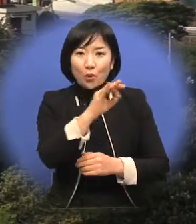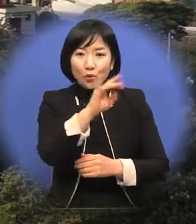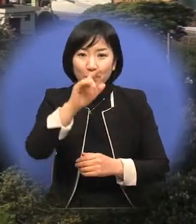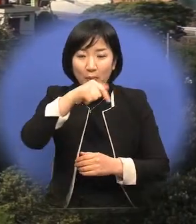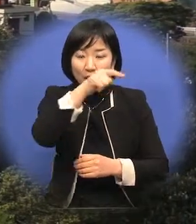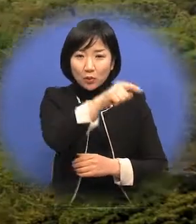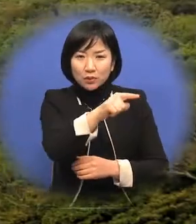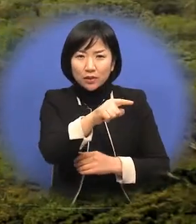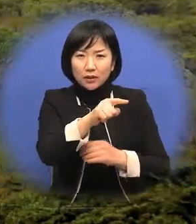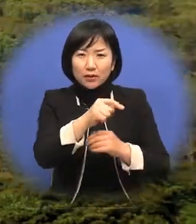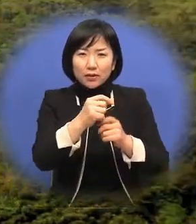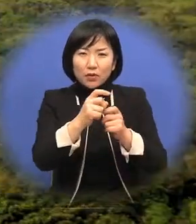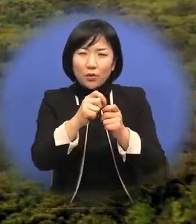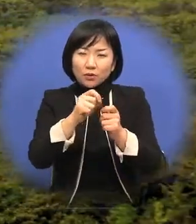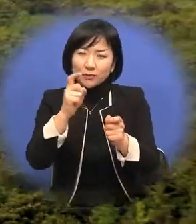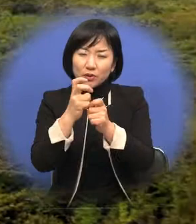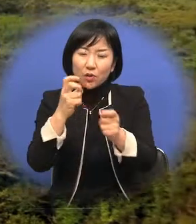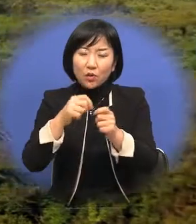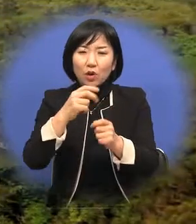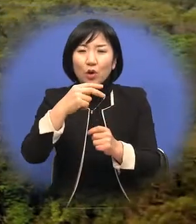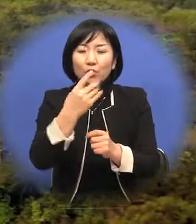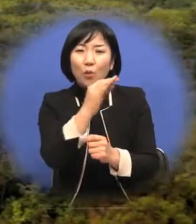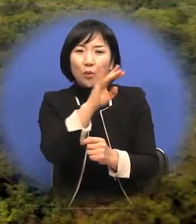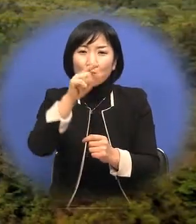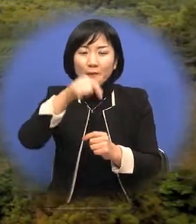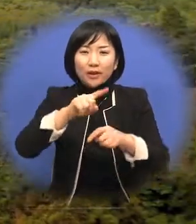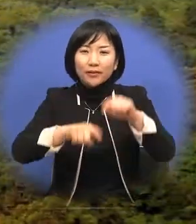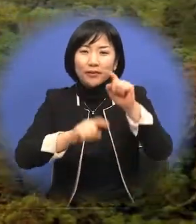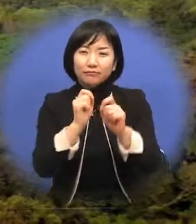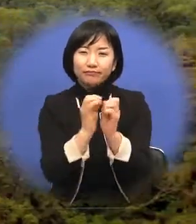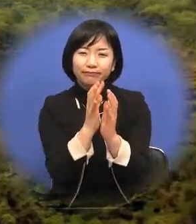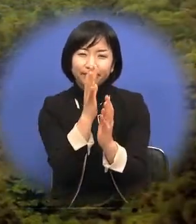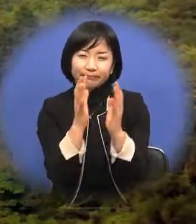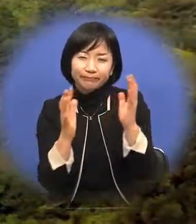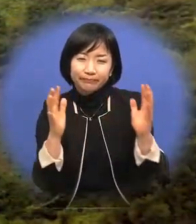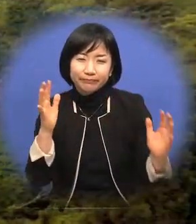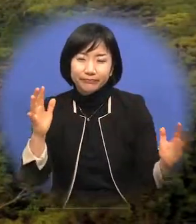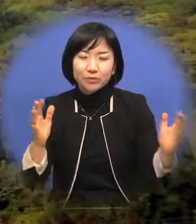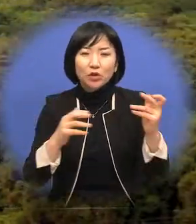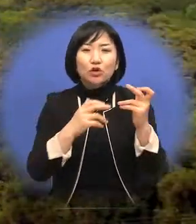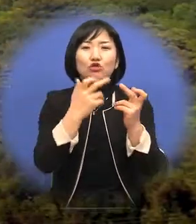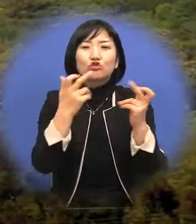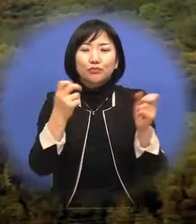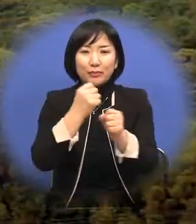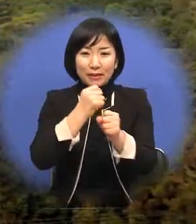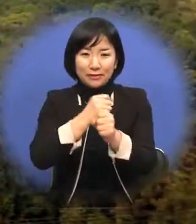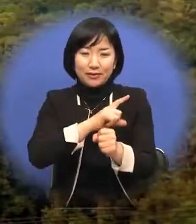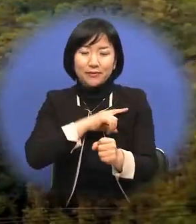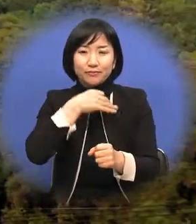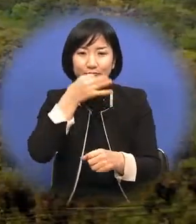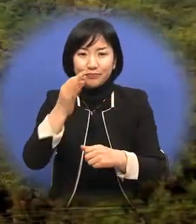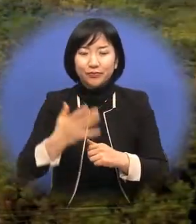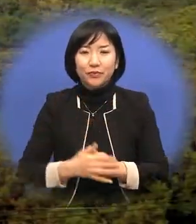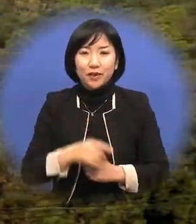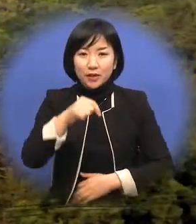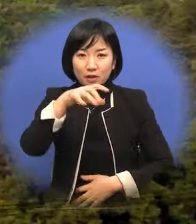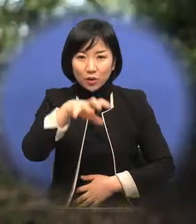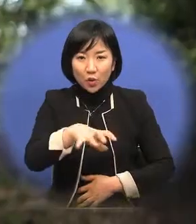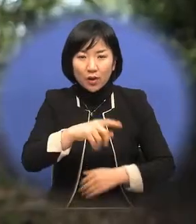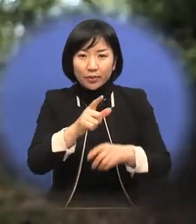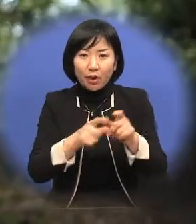동백동산은 수집년생 동백나무 10여만 그루가 숲을 이루고 있는 동산이라고 하여 이름 붙여졌습니다.